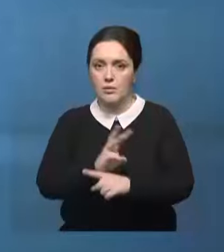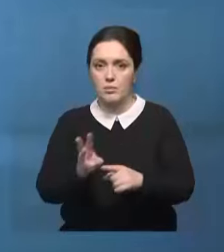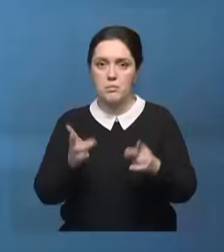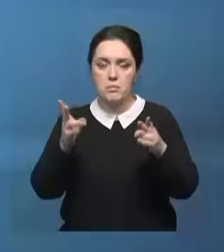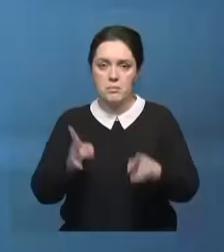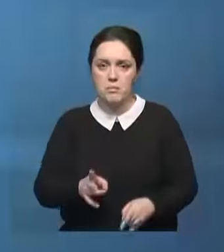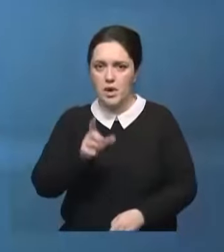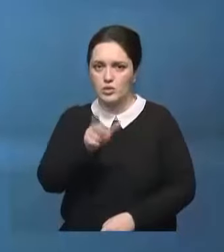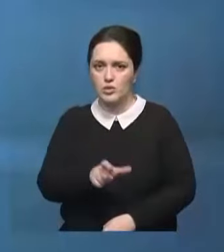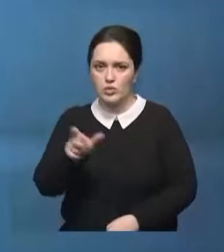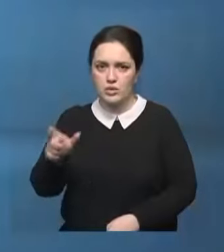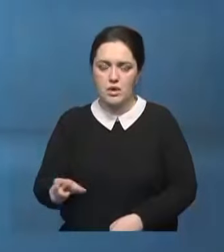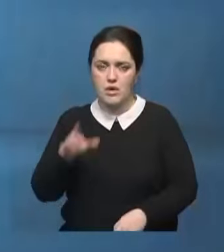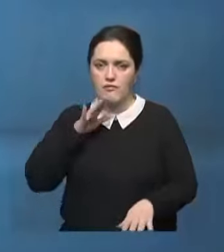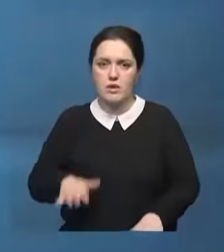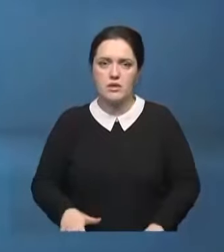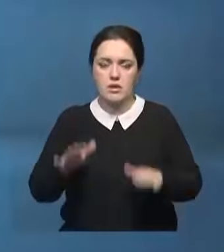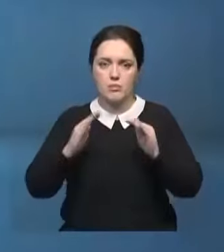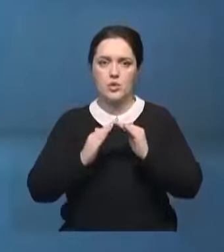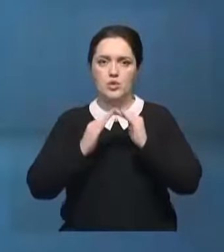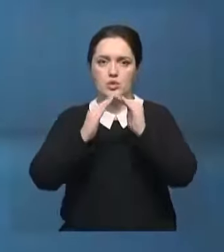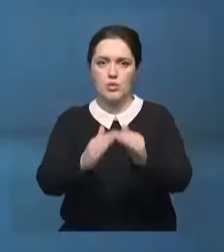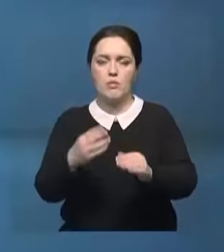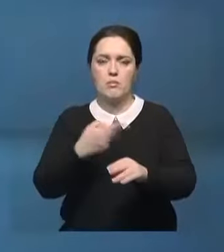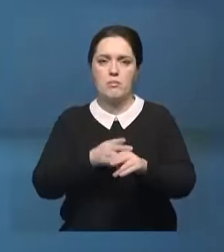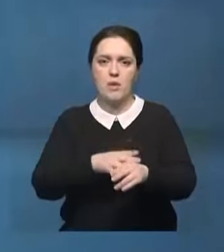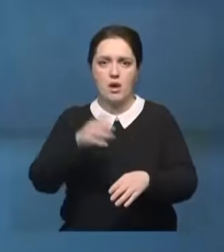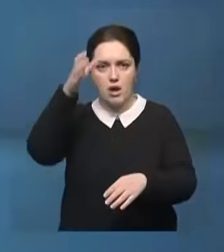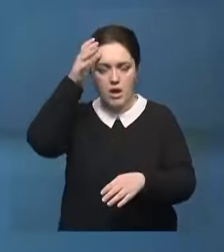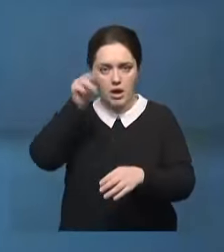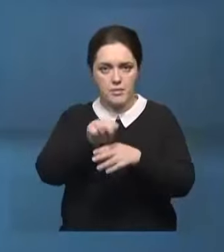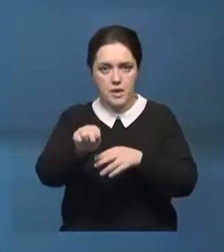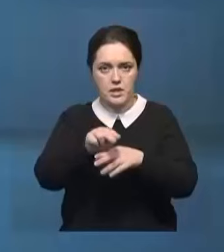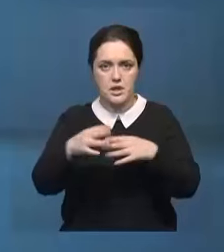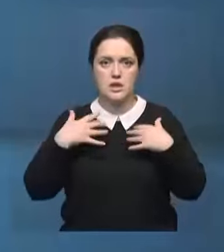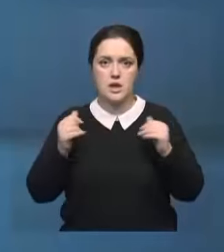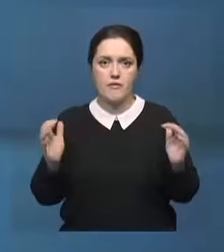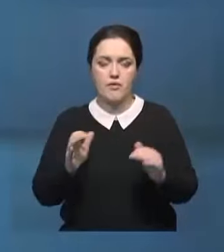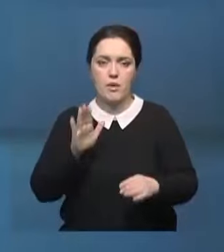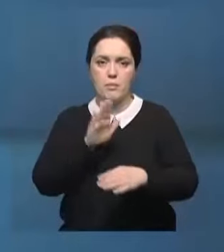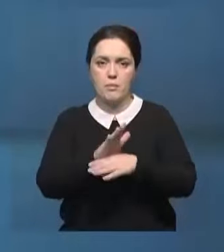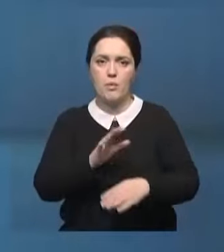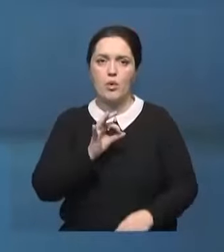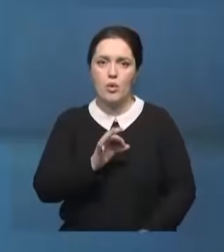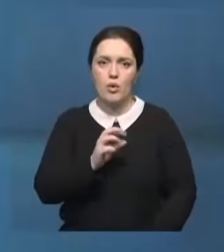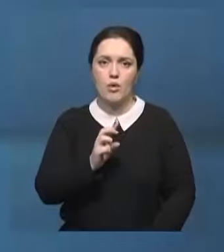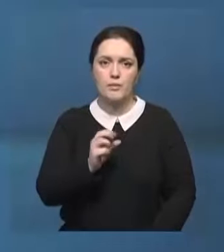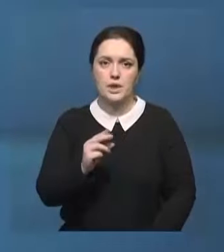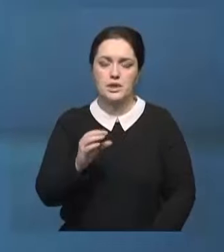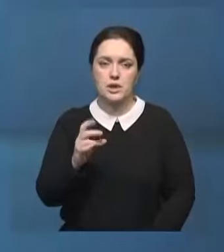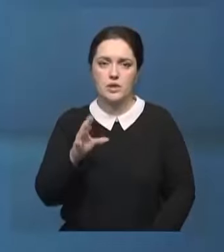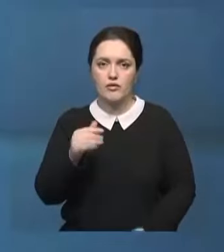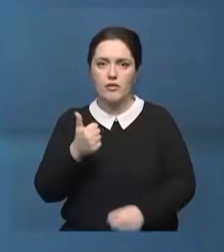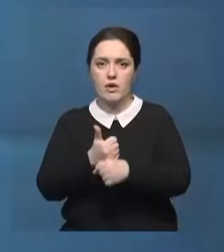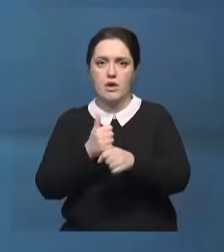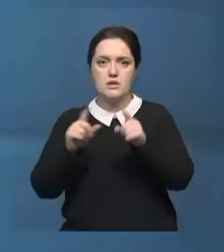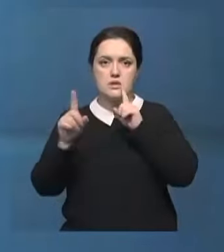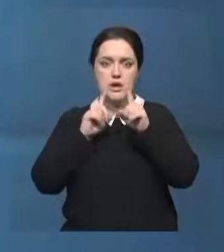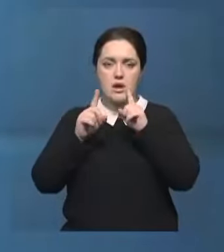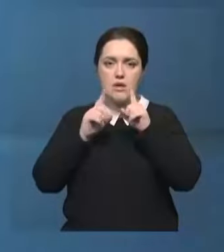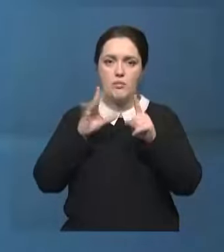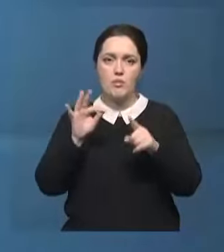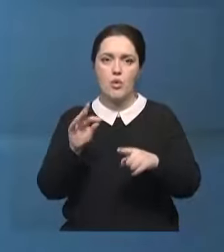Обеспечить пострадавших от паводка жильем, услугами образования и здравоохранения поручил Улжас Бектенов. Глава правительства провел совещание